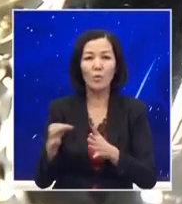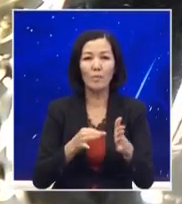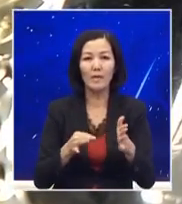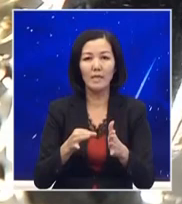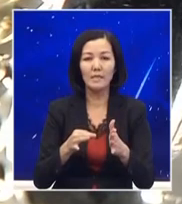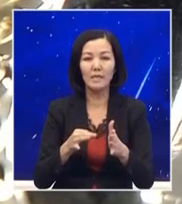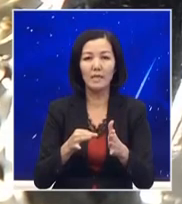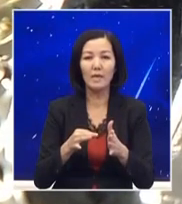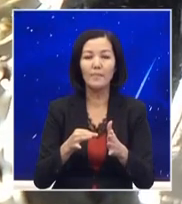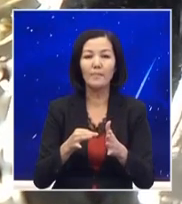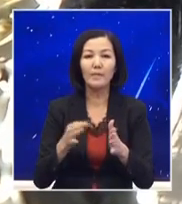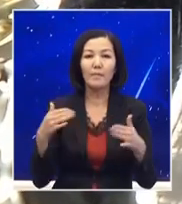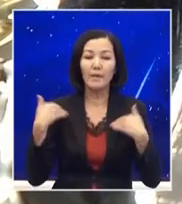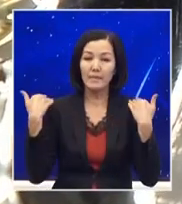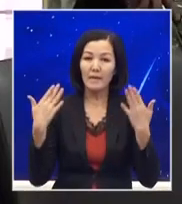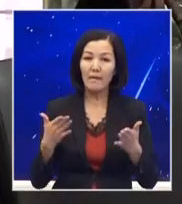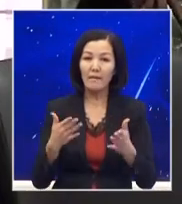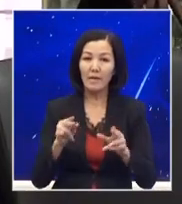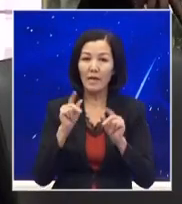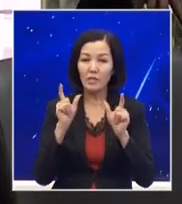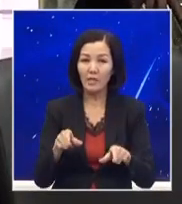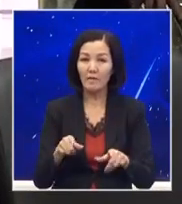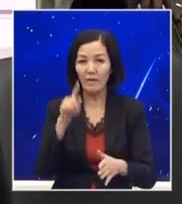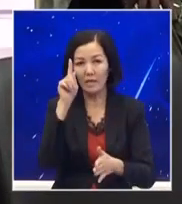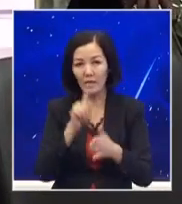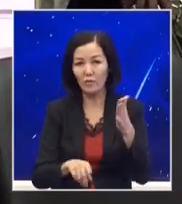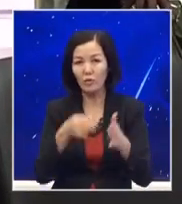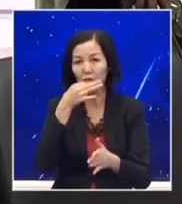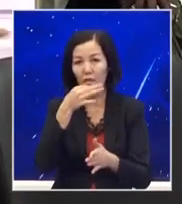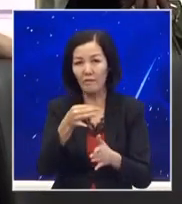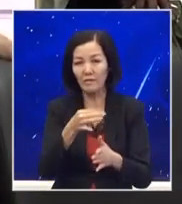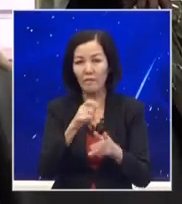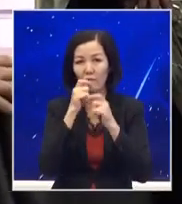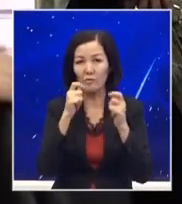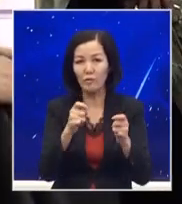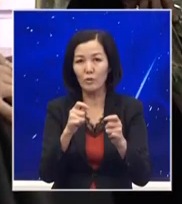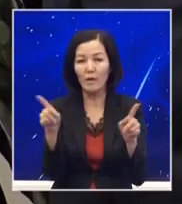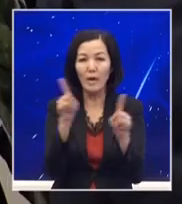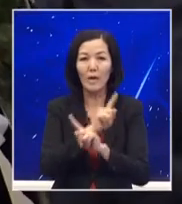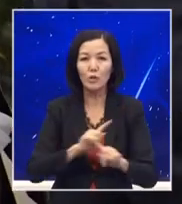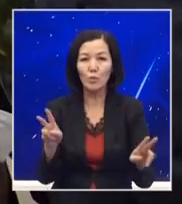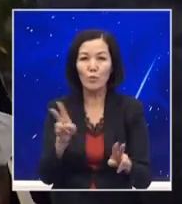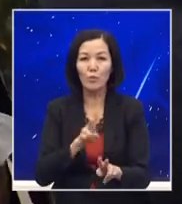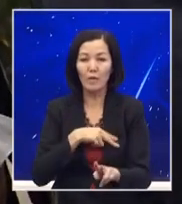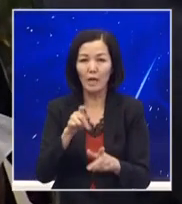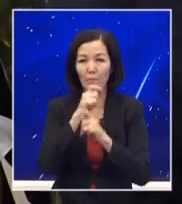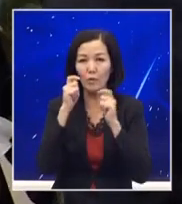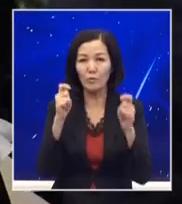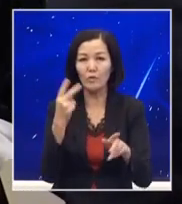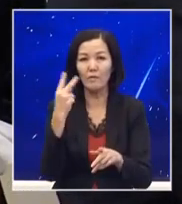тепло отозвался о нем, как о человеке надежном и ответственном, вручив ему особую медаль, приуроченную